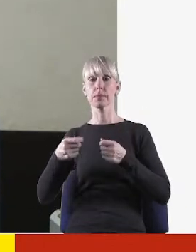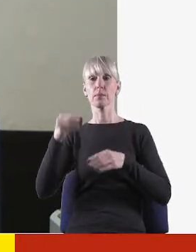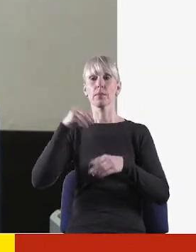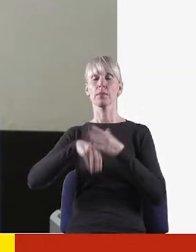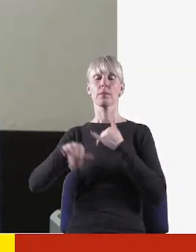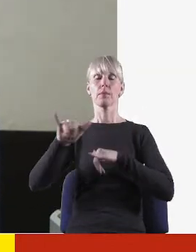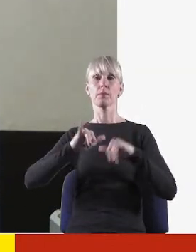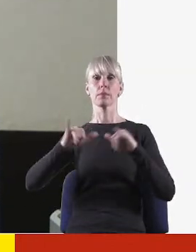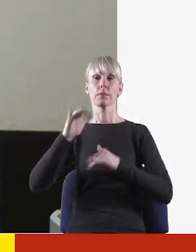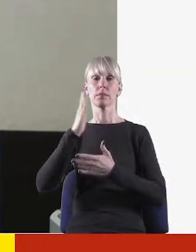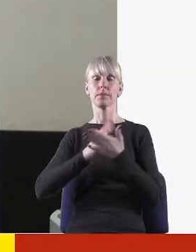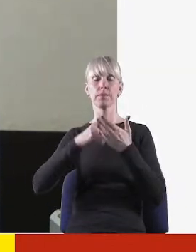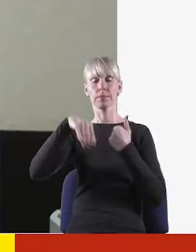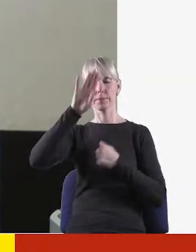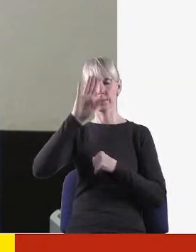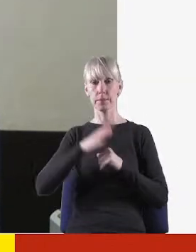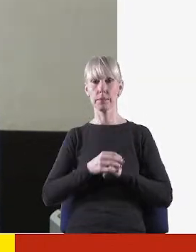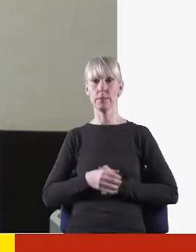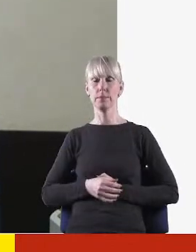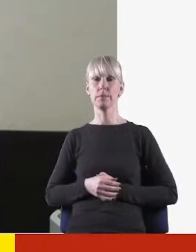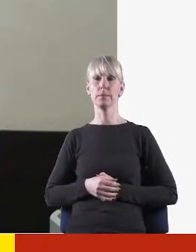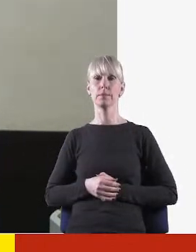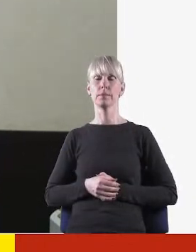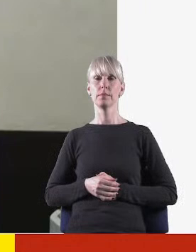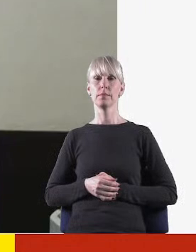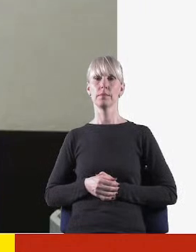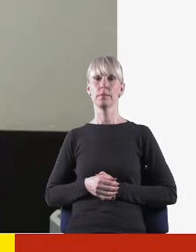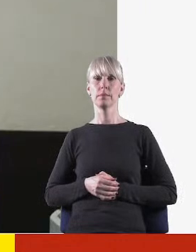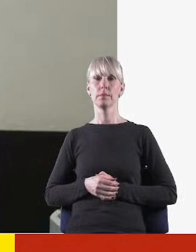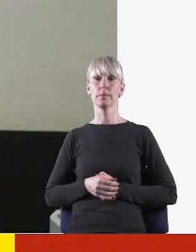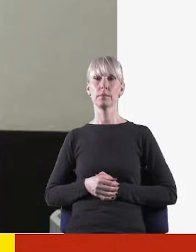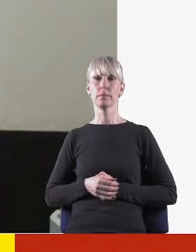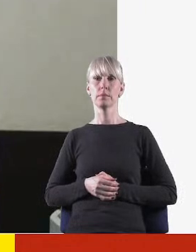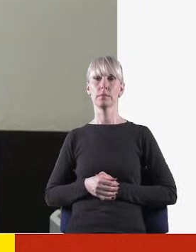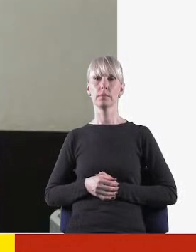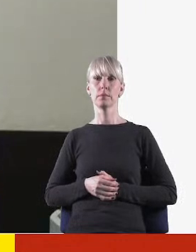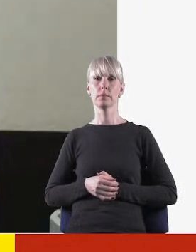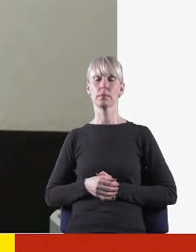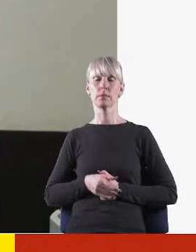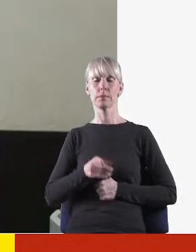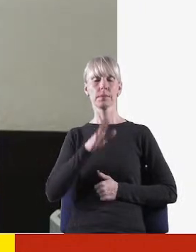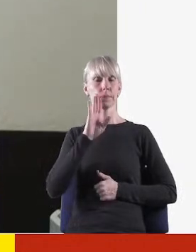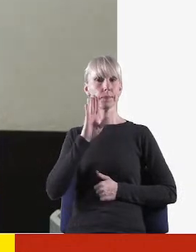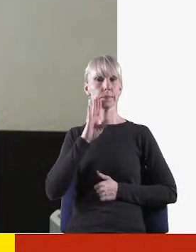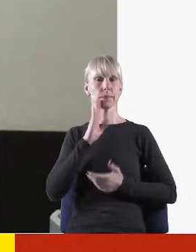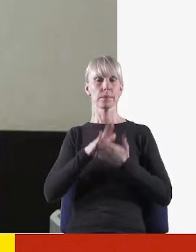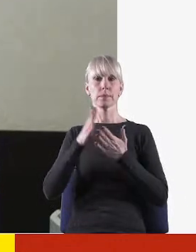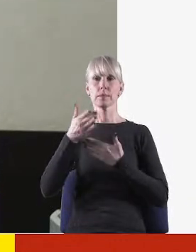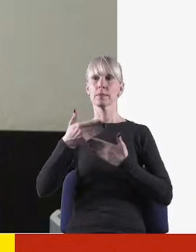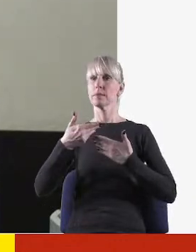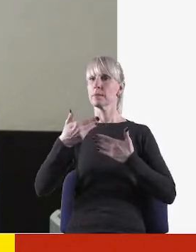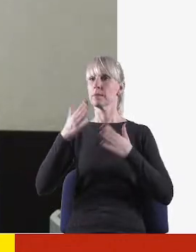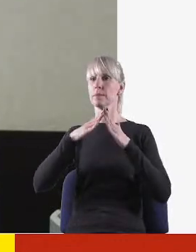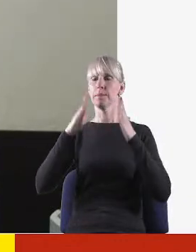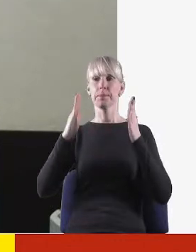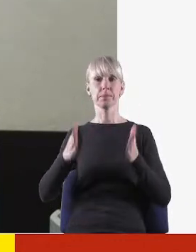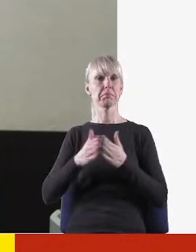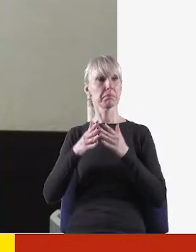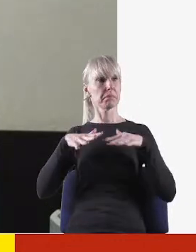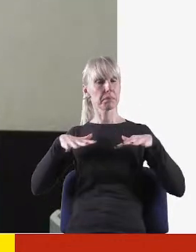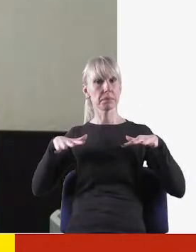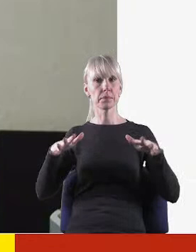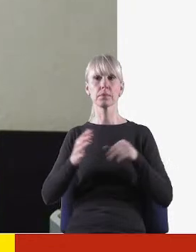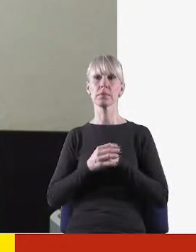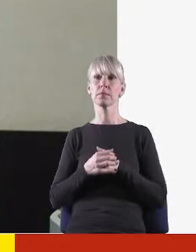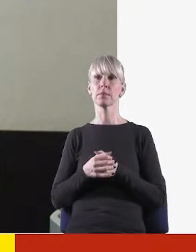Nieruchomości Województwa Łódzkiego. I takich podobnych nieruchomości jest sporo. Niestety, no